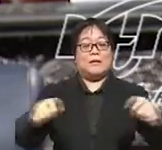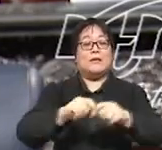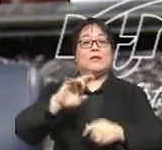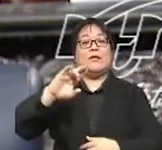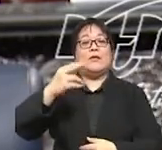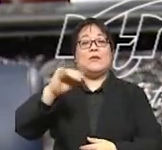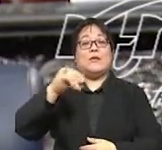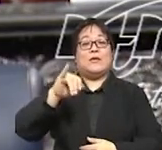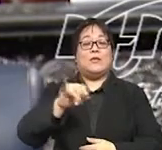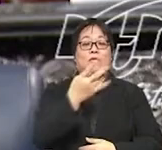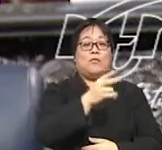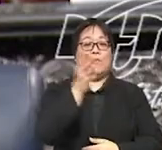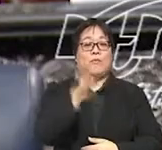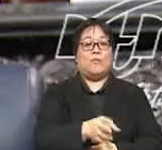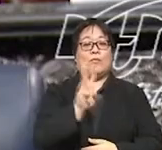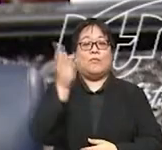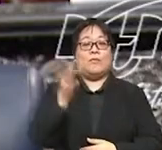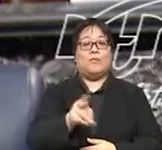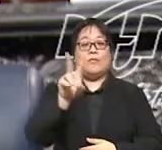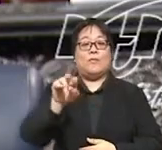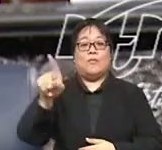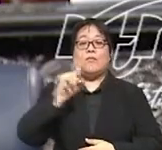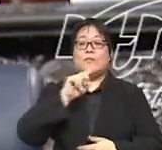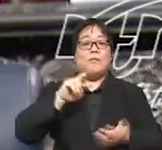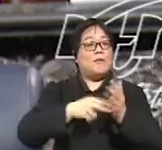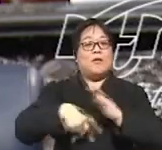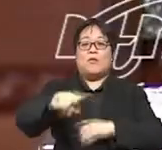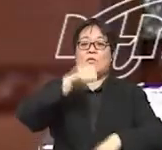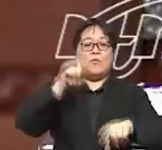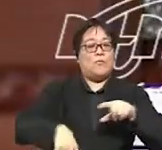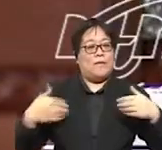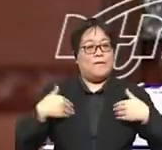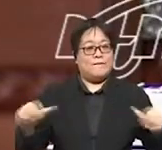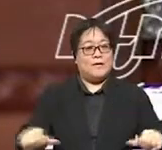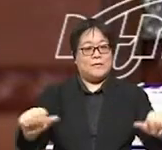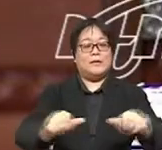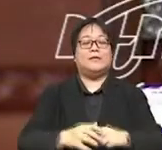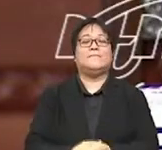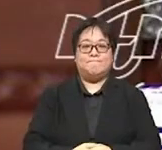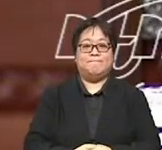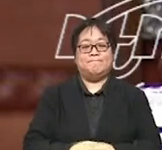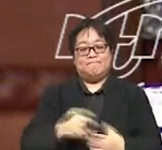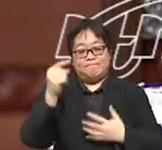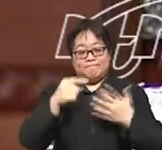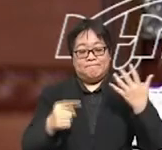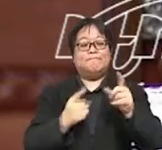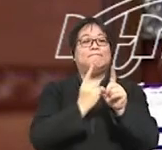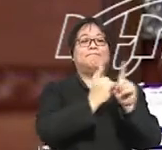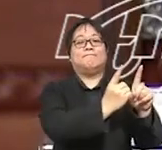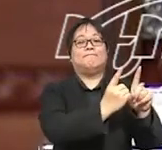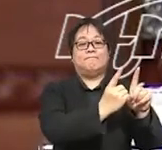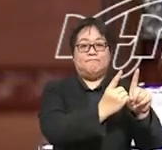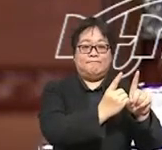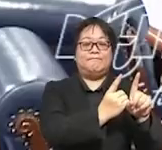bermula 17 Jun 21 tidak dibenarkan langsung dan Ini semua adalah untuk mematuhi